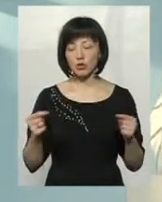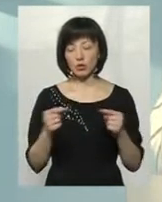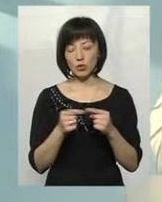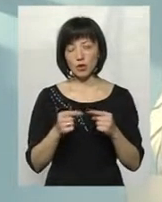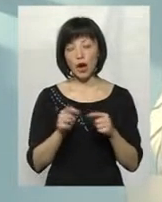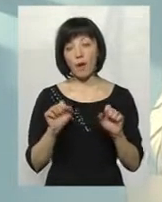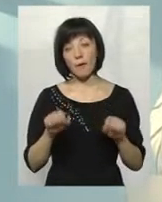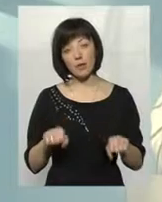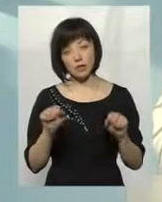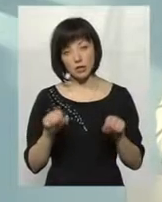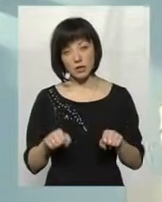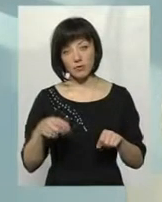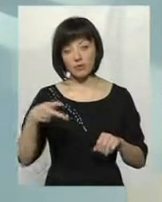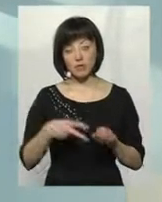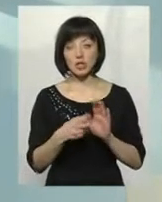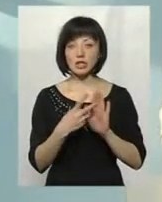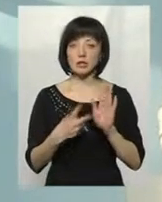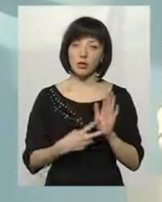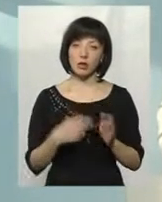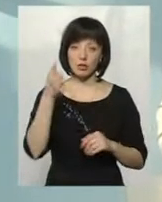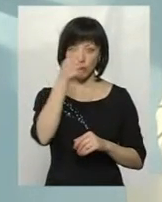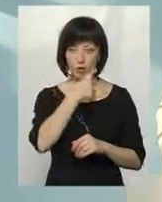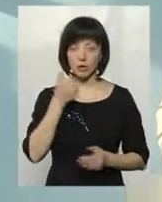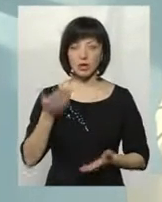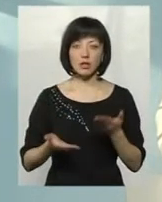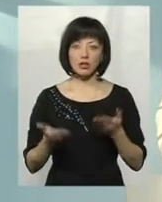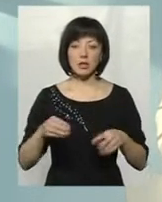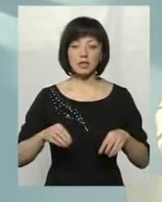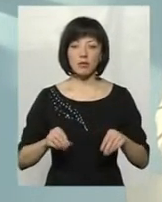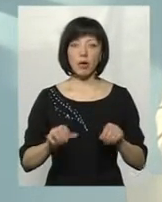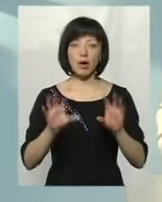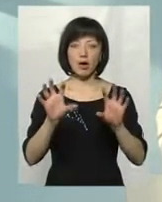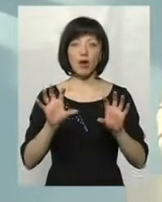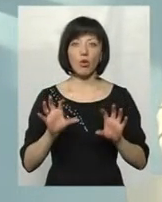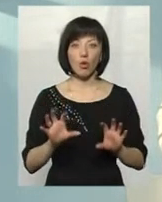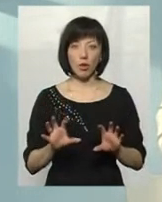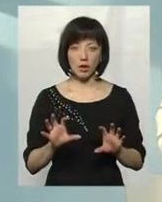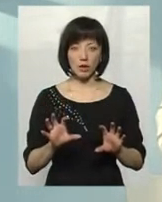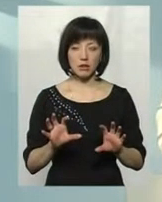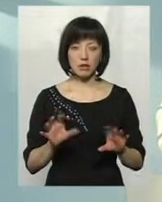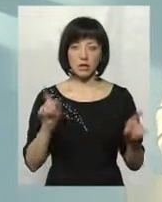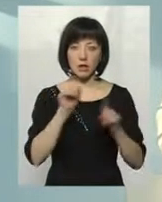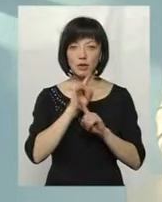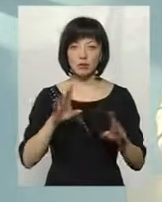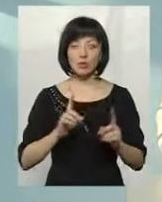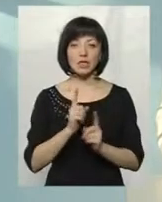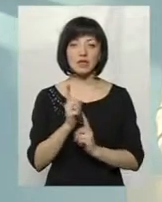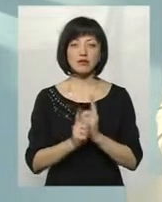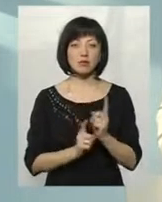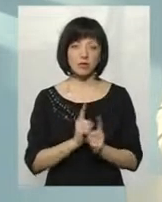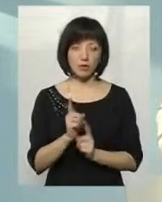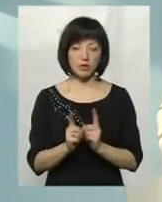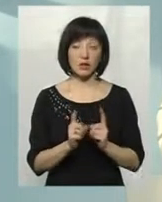А можливо, в 2017 році, якщо земельний кодекс не буде змінюватися,